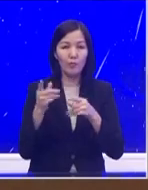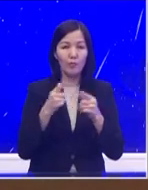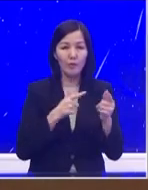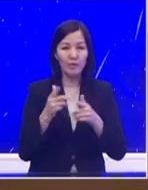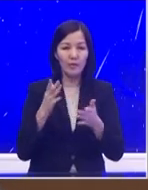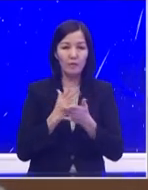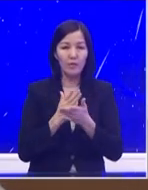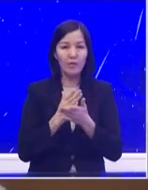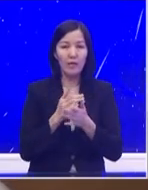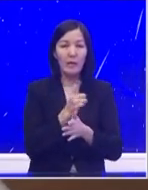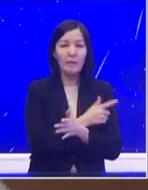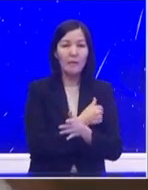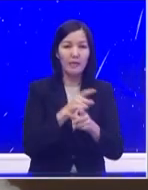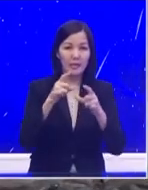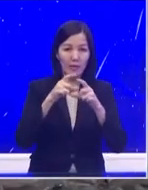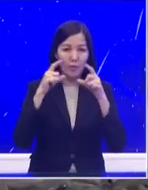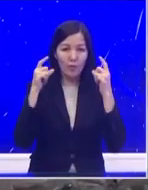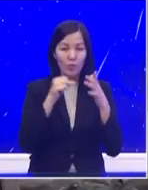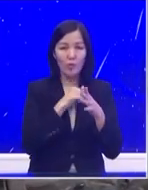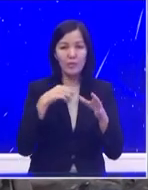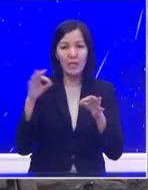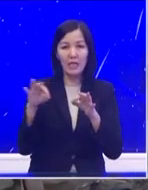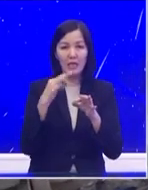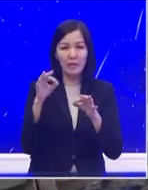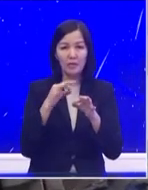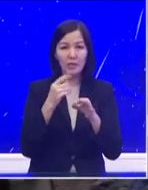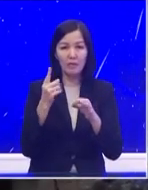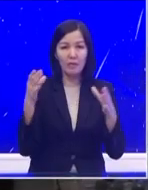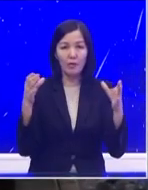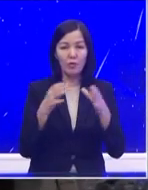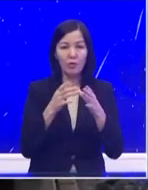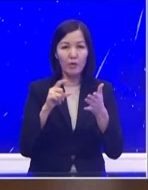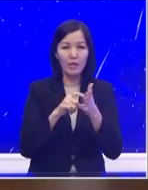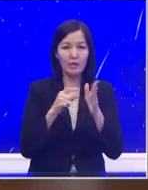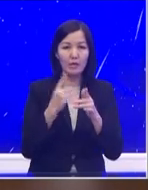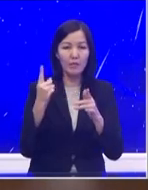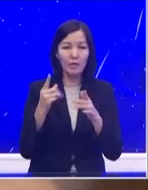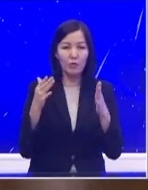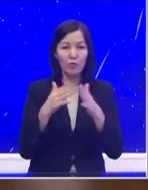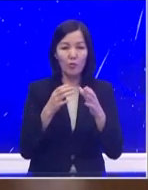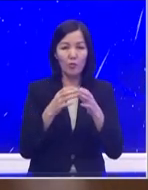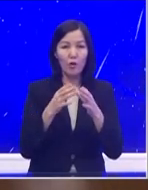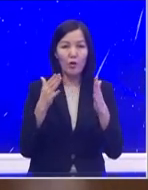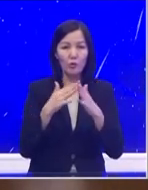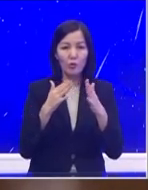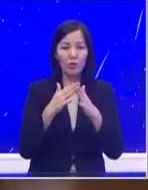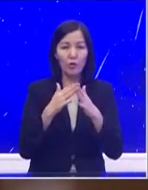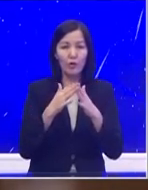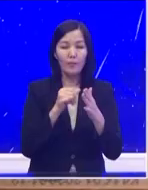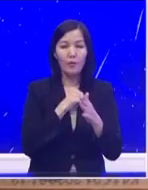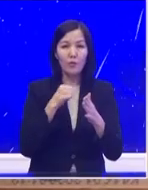өтерлігі медициналық маскаларды еріктілер өздері тігіп жатыр. Бір тобы кеңседе, бір тобы үйде. Қол өнімдерін